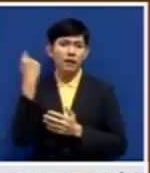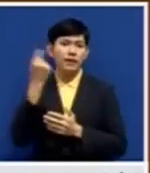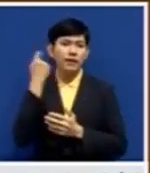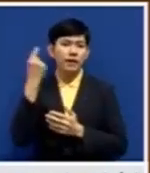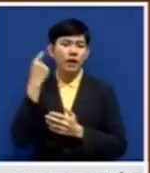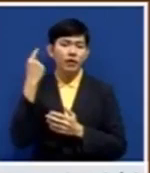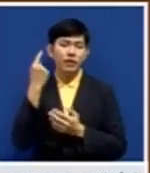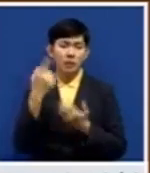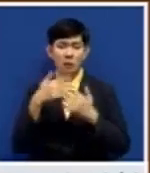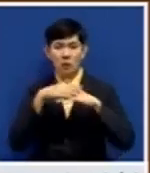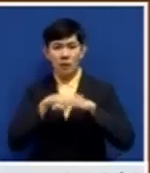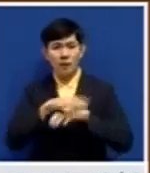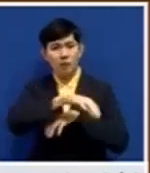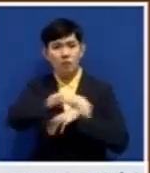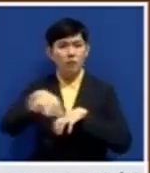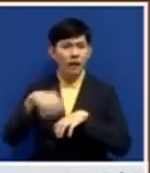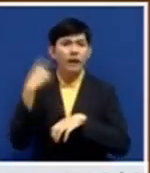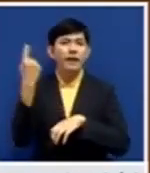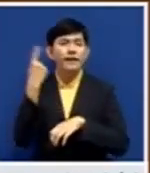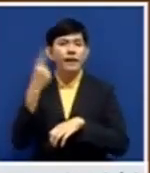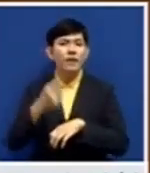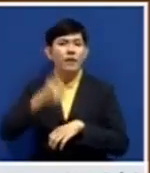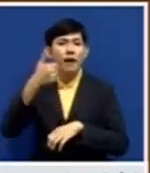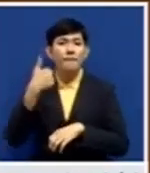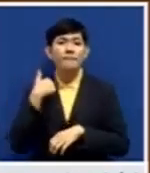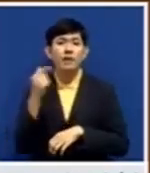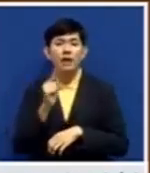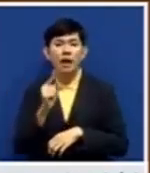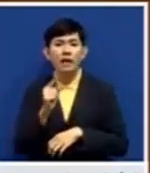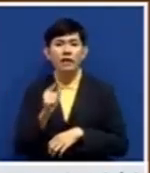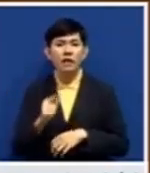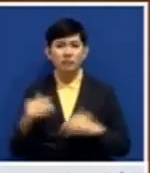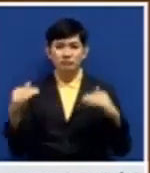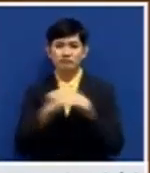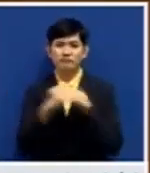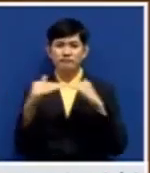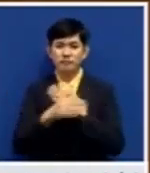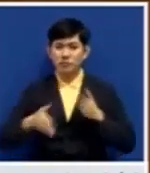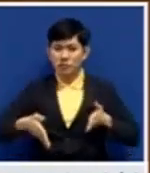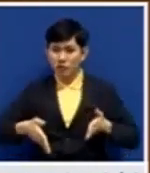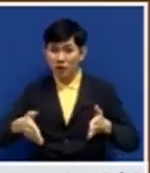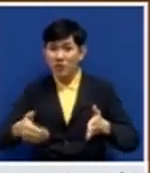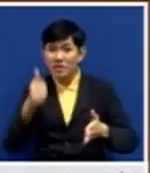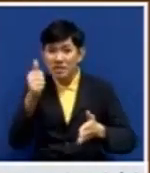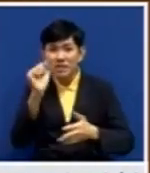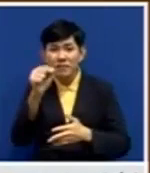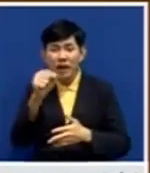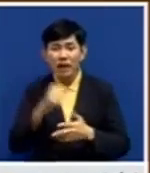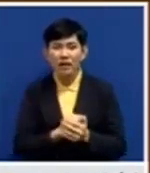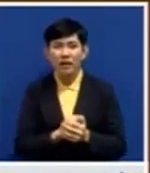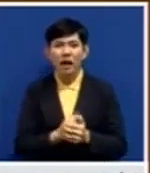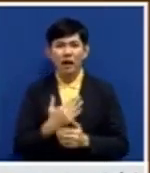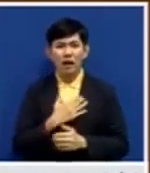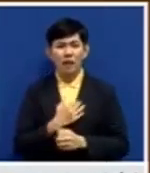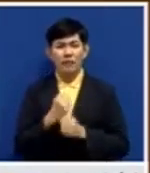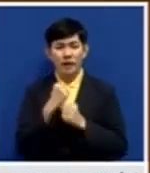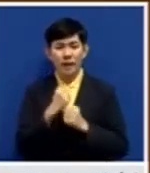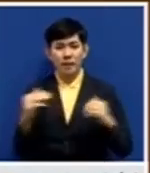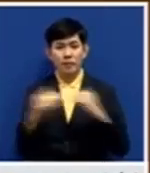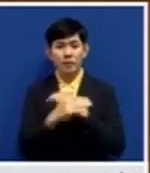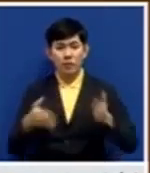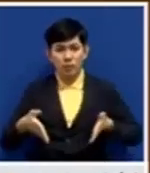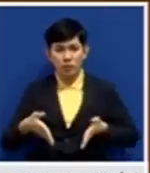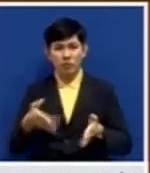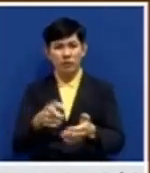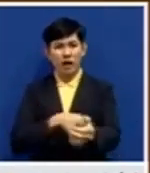านคนจะไปเที่ยวได้มันต้องมีอะไรต้องมีเส้นทางคมนาคมเราสร้างรถทางถนนให้รถเนี่ย